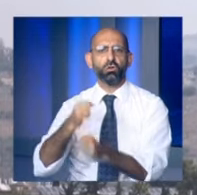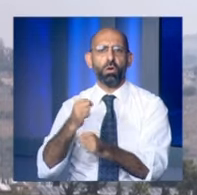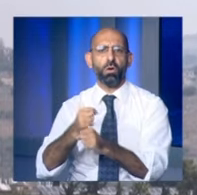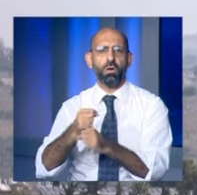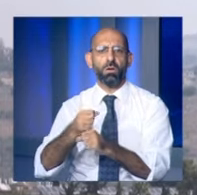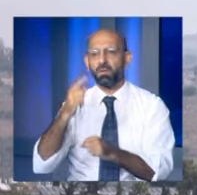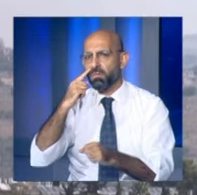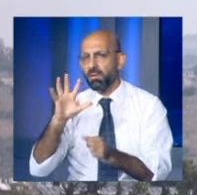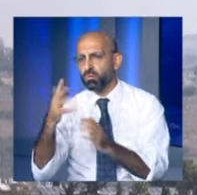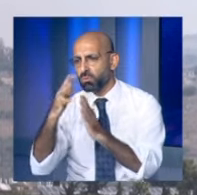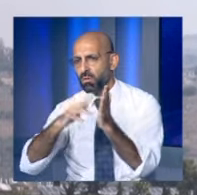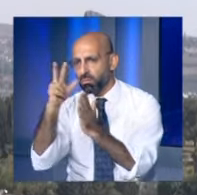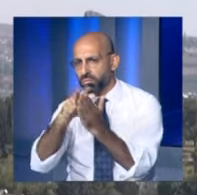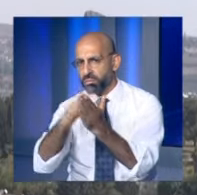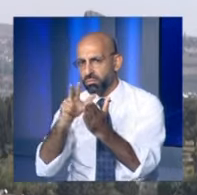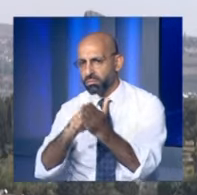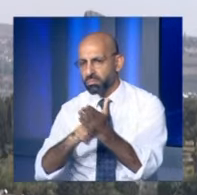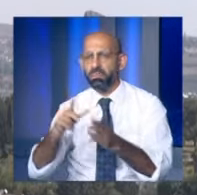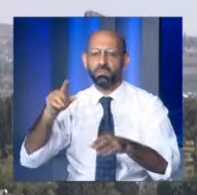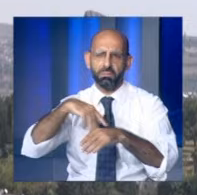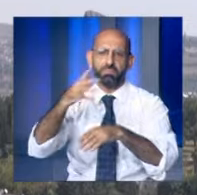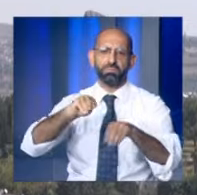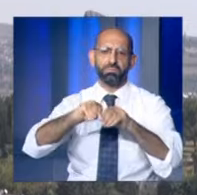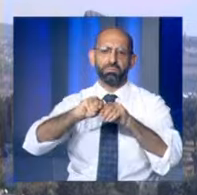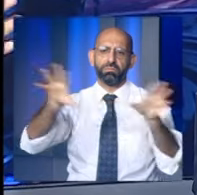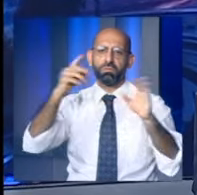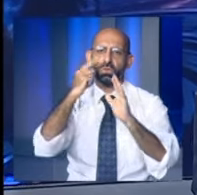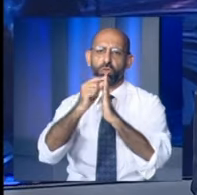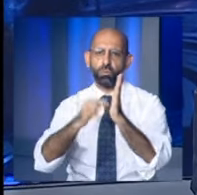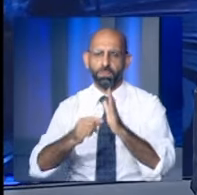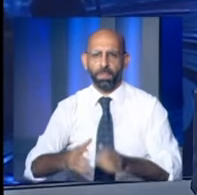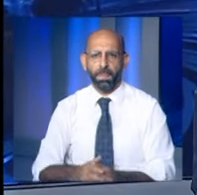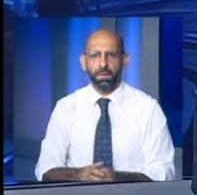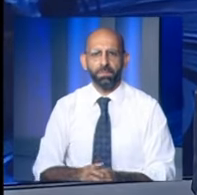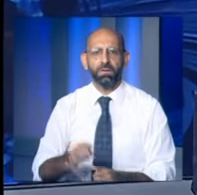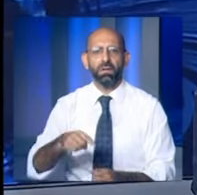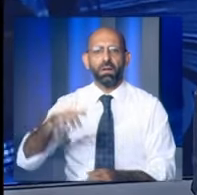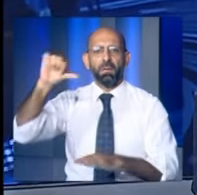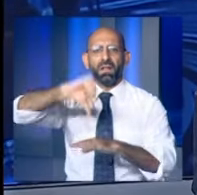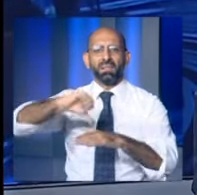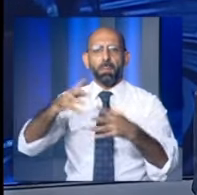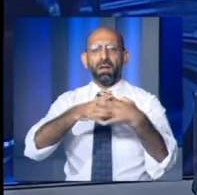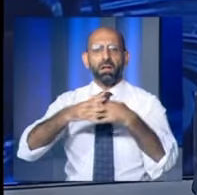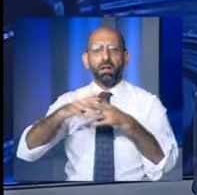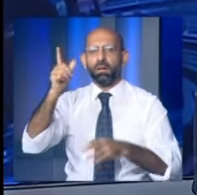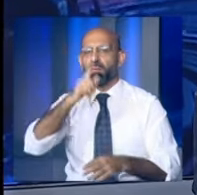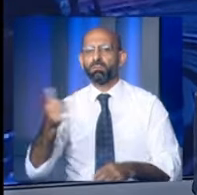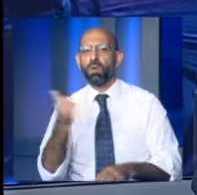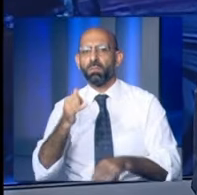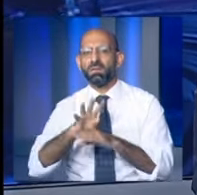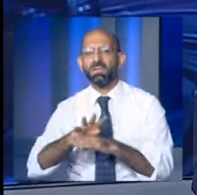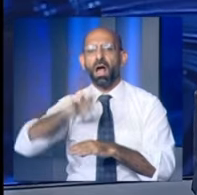تتعلق بالجنوب والحدود لما بعد هذه المرحلة القائمة الآن. أعلنت القيادة العسكرية المركزية